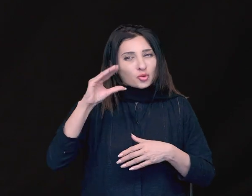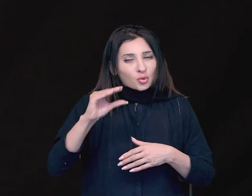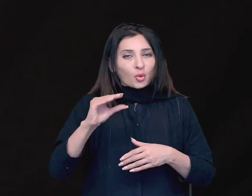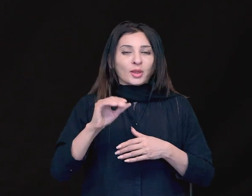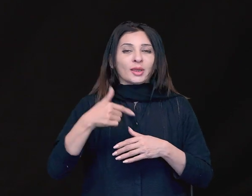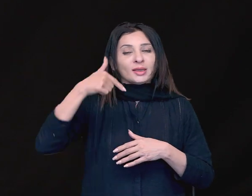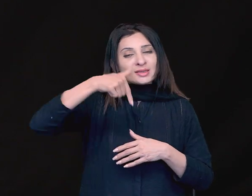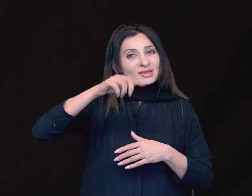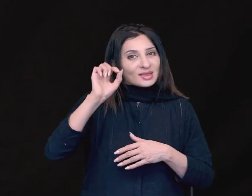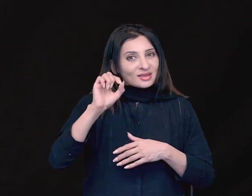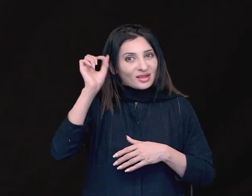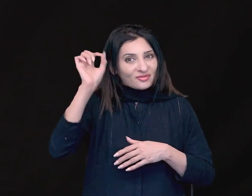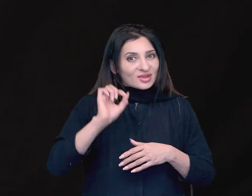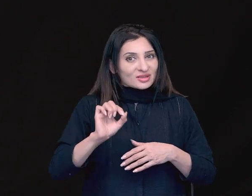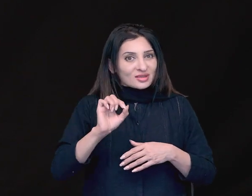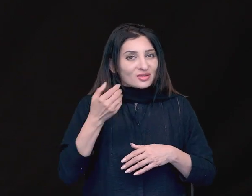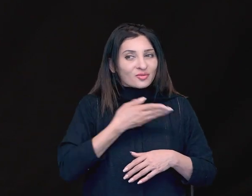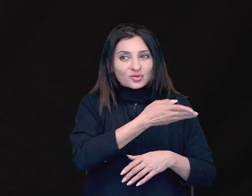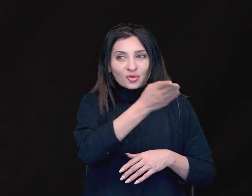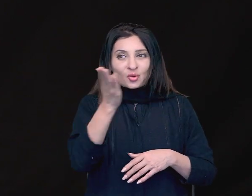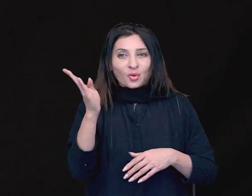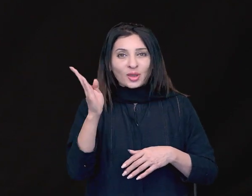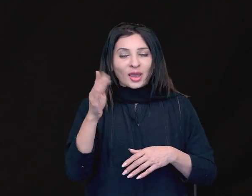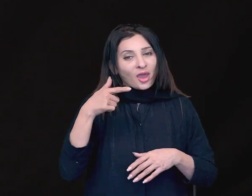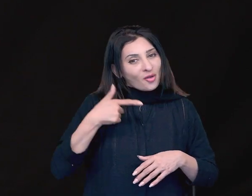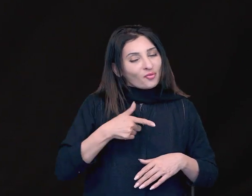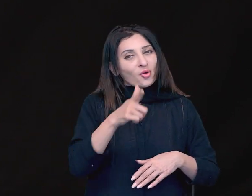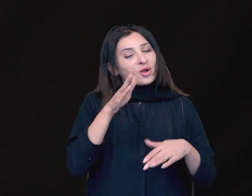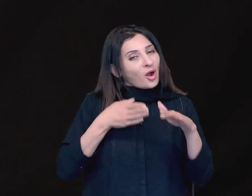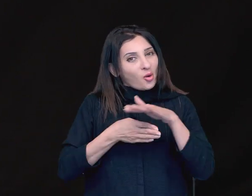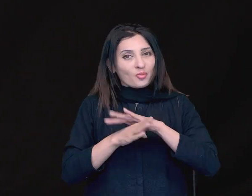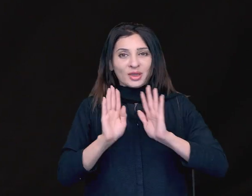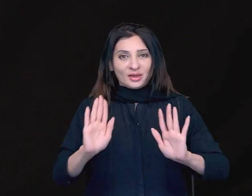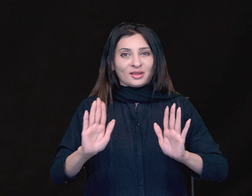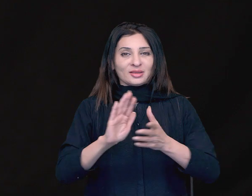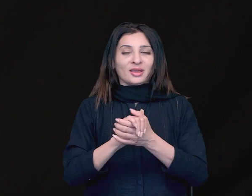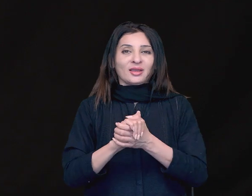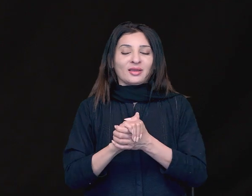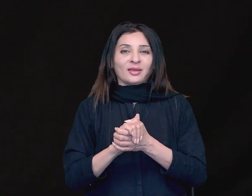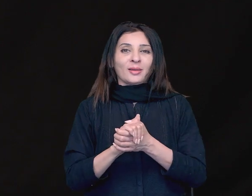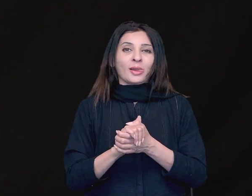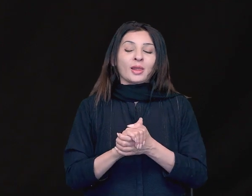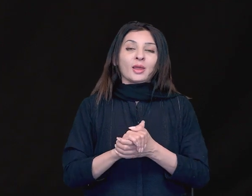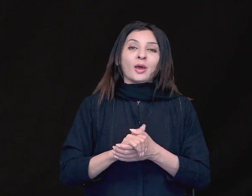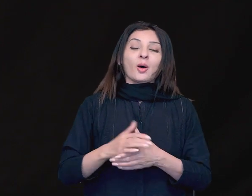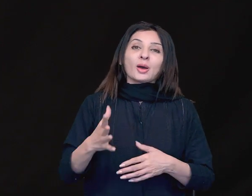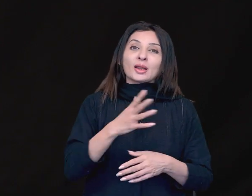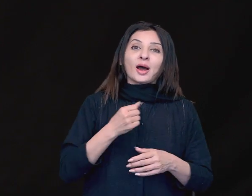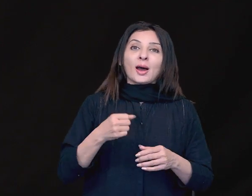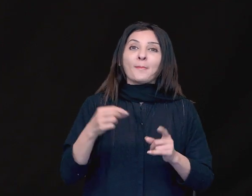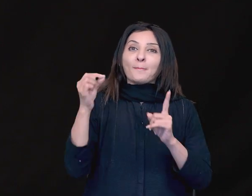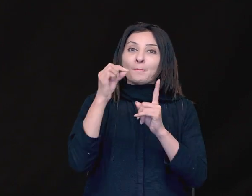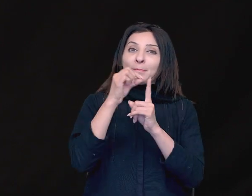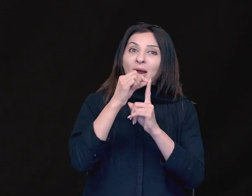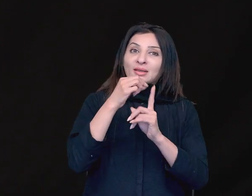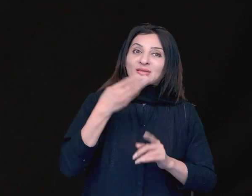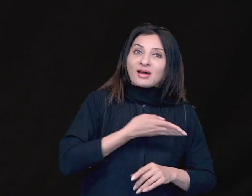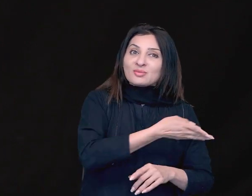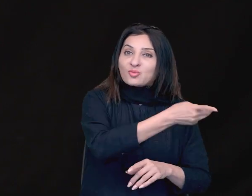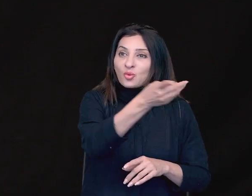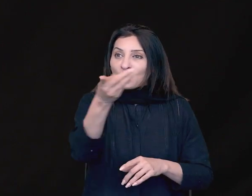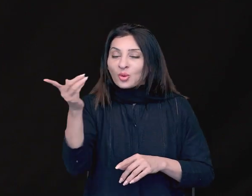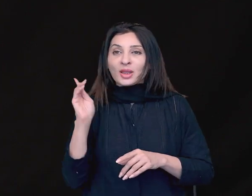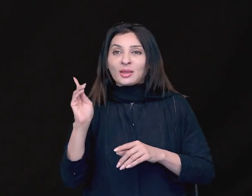छोटे शहरों से हैं, और हम पूरे पाकिस्तान की जब बात करते हैं तो हम उस प्रिविलेज, जिसमें मैं भी शामिल हूँ, मैं प्रिविलेज्ड औरत